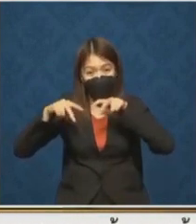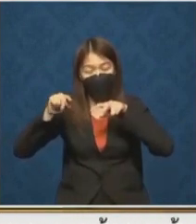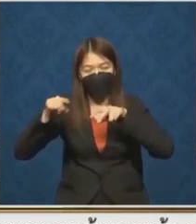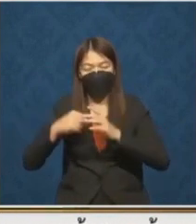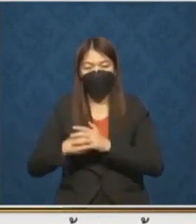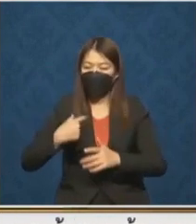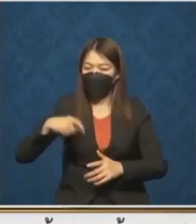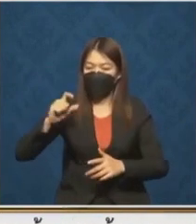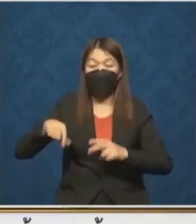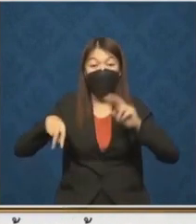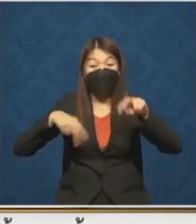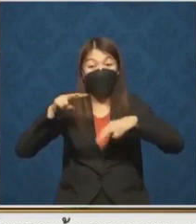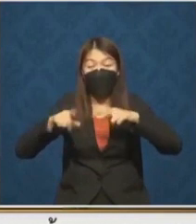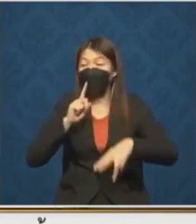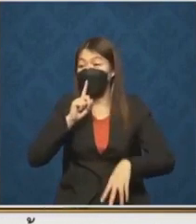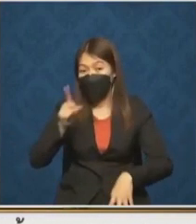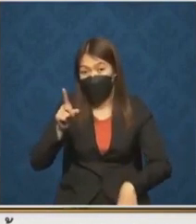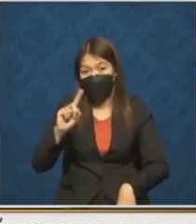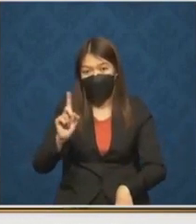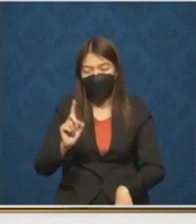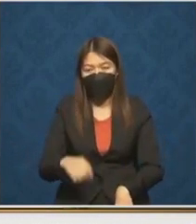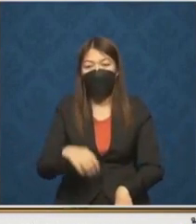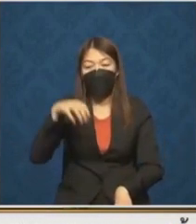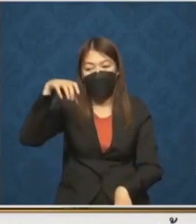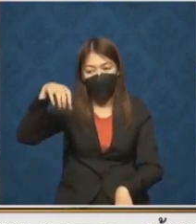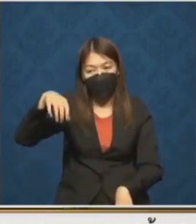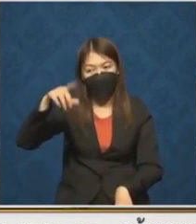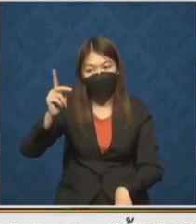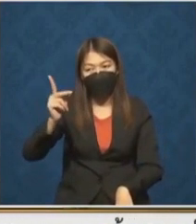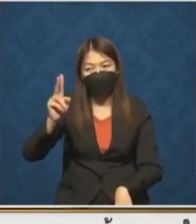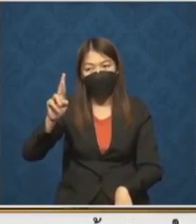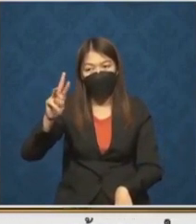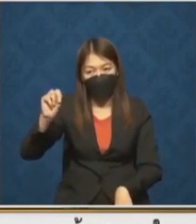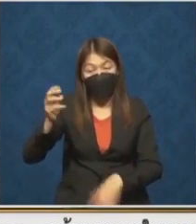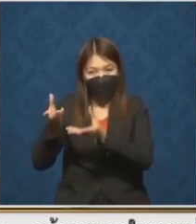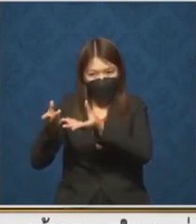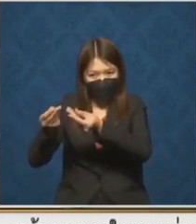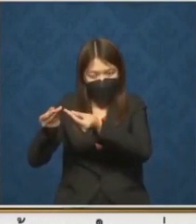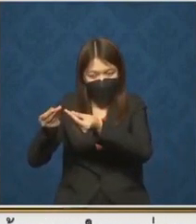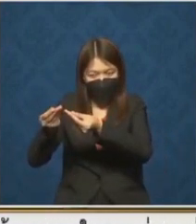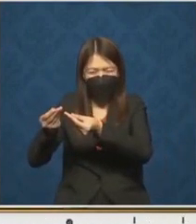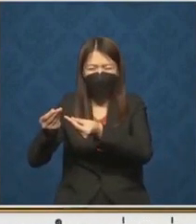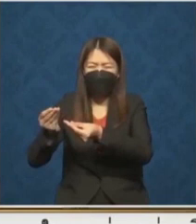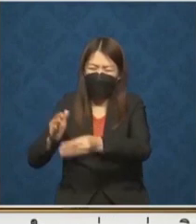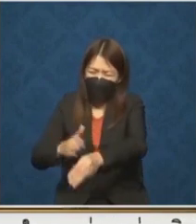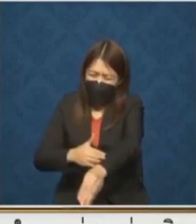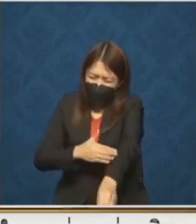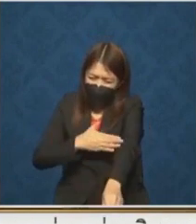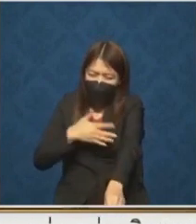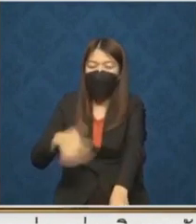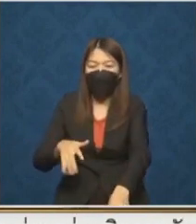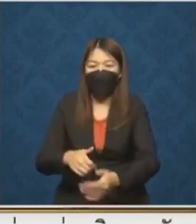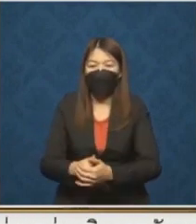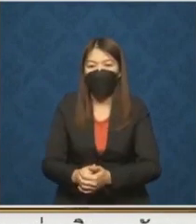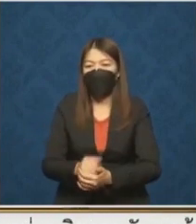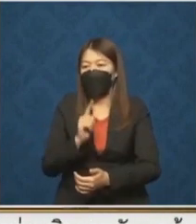ไปฟ้องสารปกของคือไปฟ้องกรมที่ดินที่เกิดมานานมากแล้ไปฟ้องอาธ